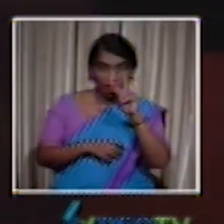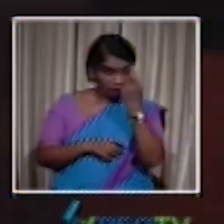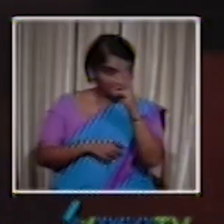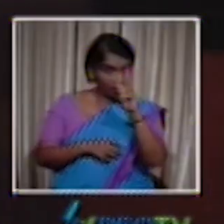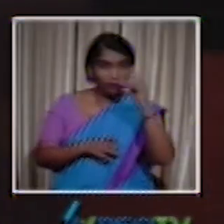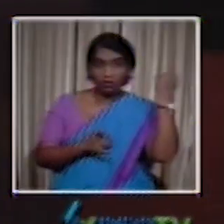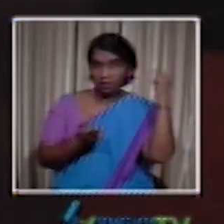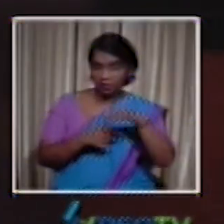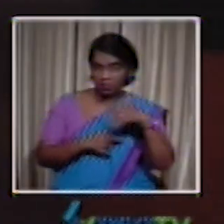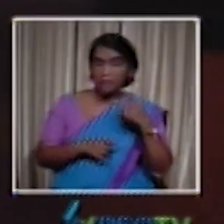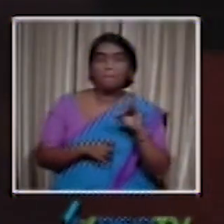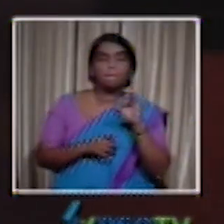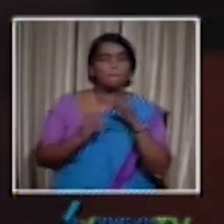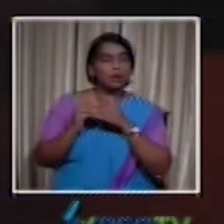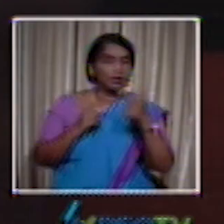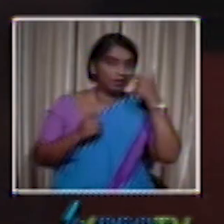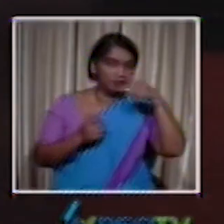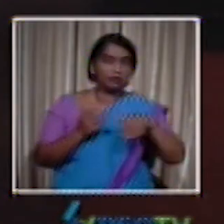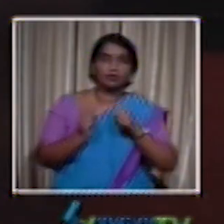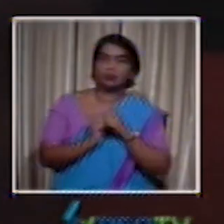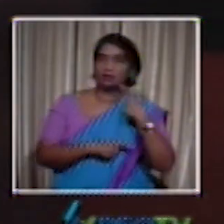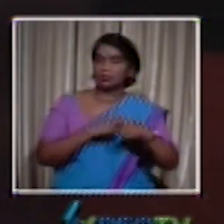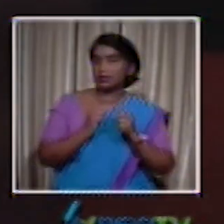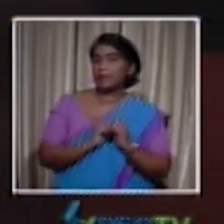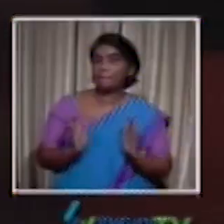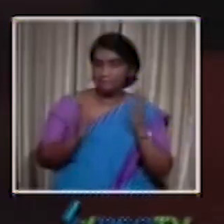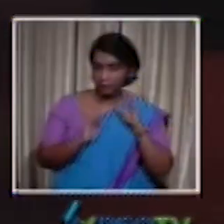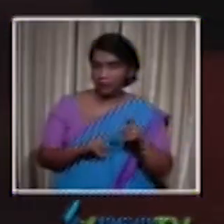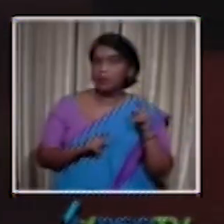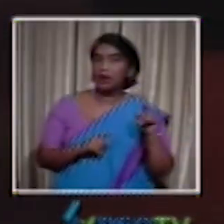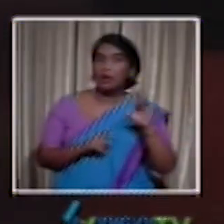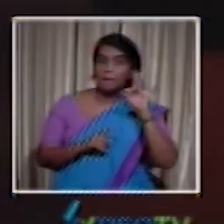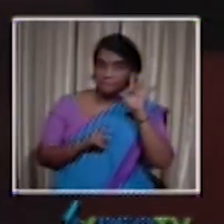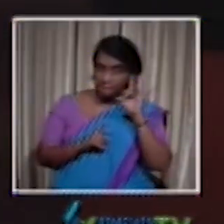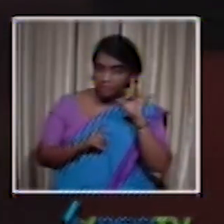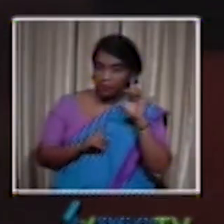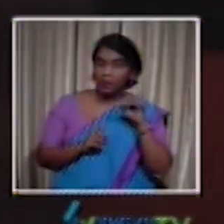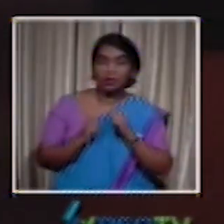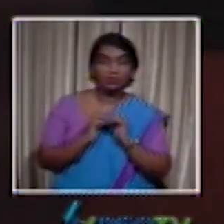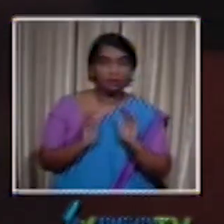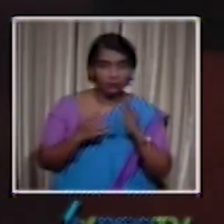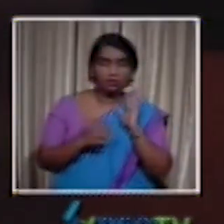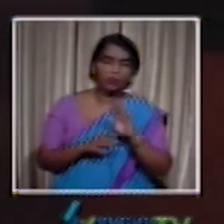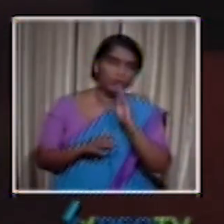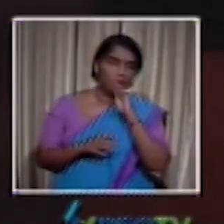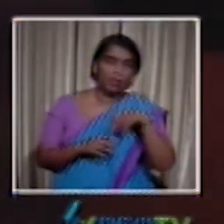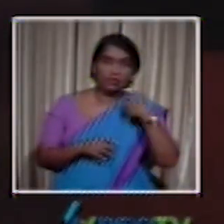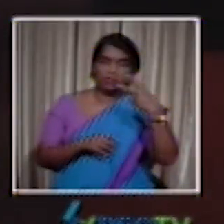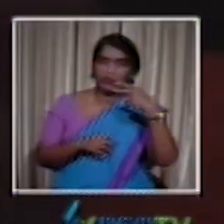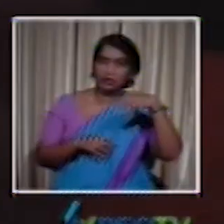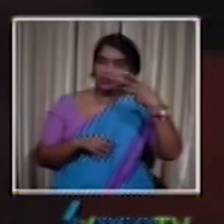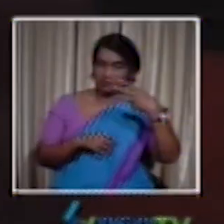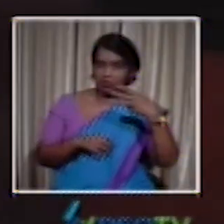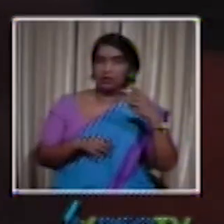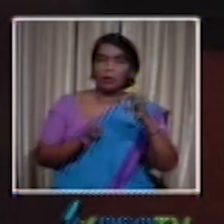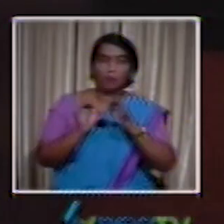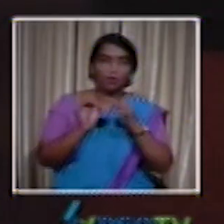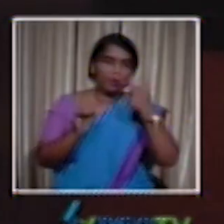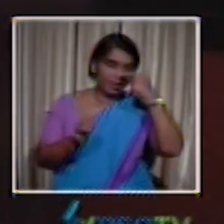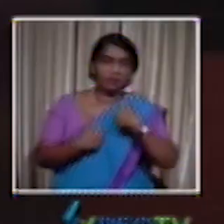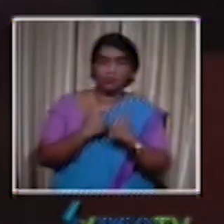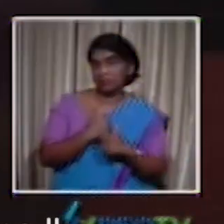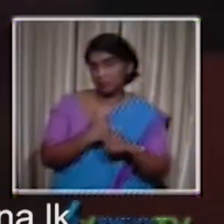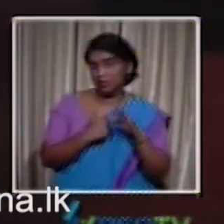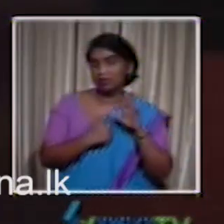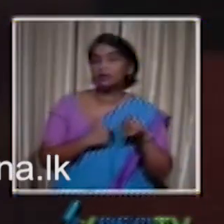පසුව 15 වෙනිදා ඉඳලා පිරිපහදුව ක්‍රියාත්මක කරන්න බලාපොරොත්තු වෙන්නේ 15 වෙනිදා ක්‍රියාත්මක කරොත් සාමාන්‍යයෙන් දින දෙකක් තුනක් යනවා භූමිතෙල් නිෂ්පාදනය